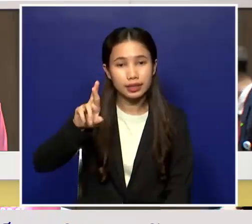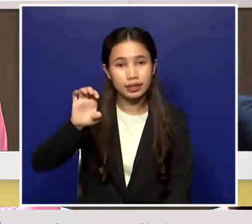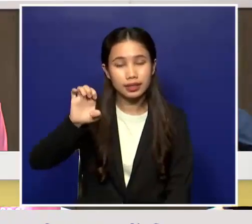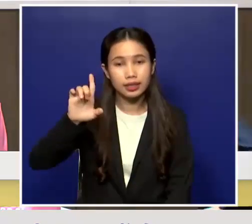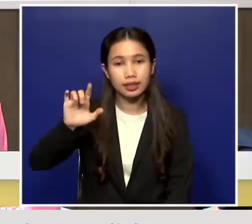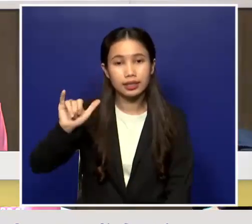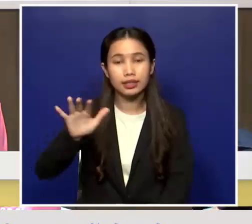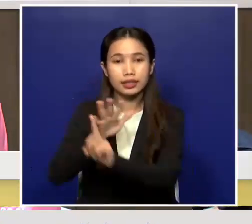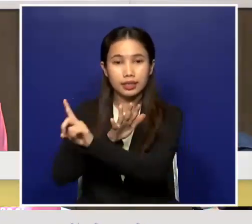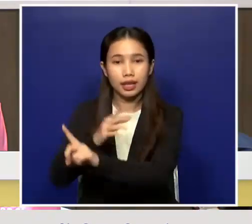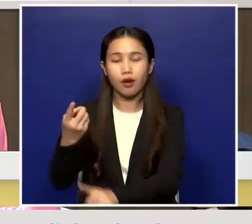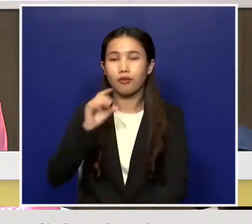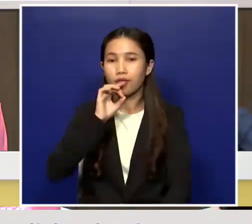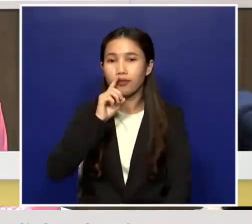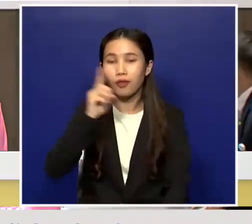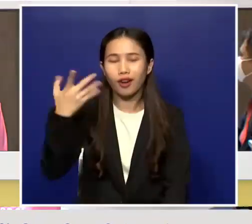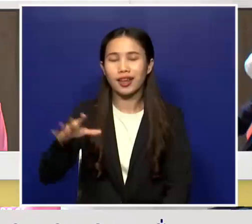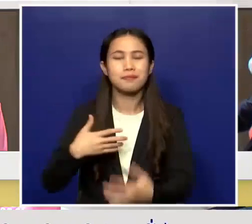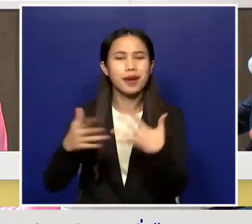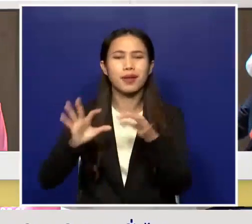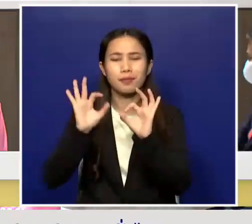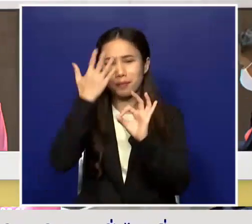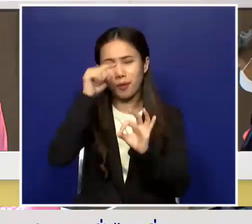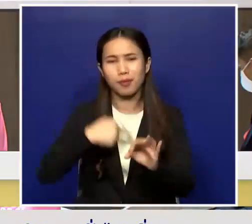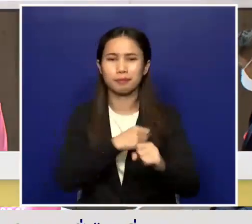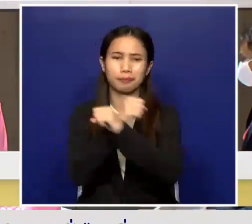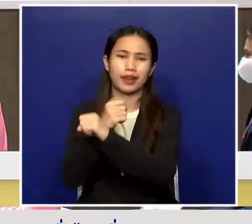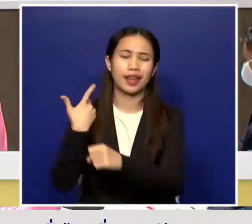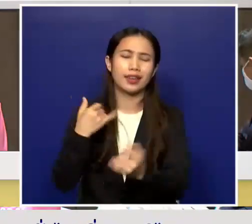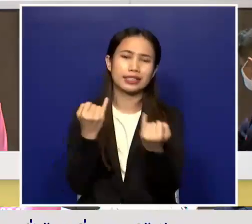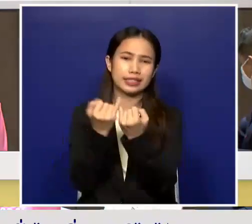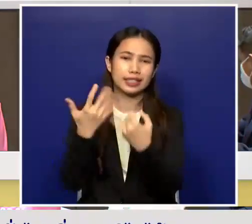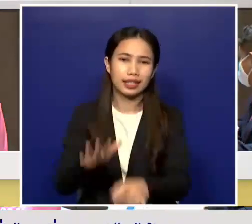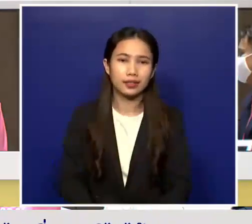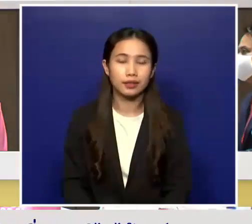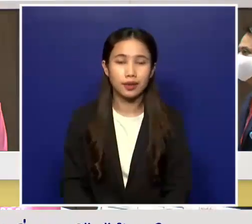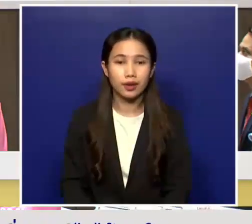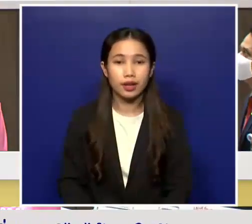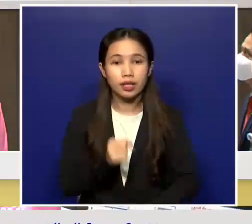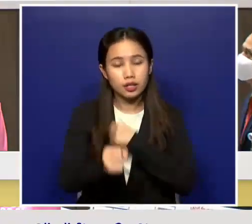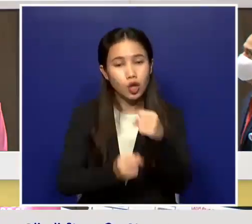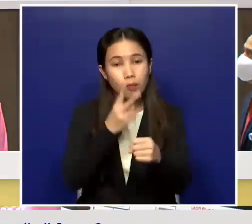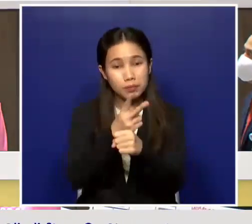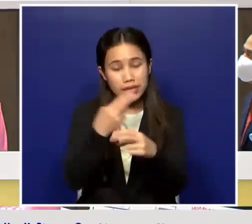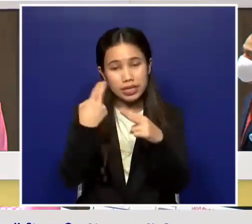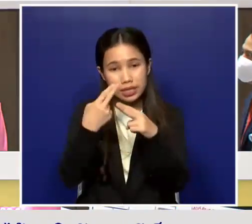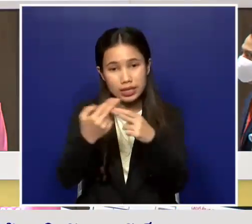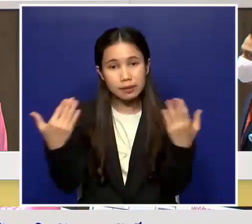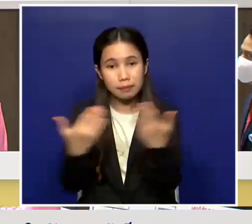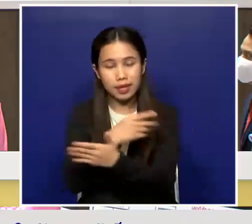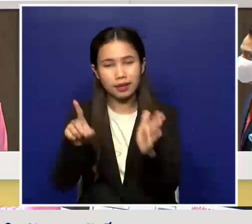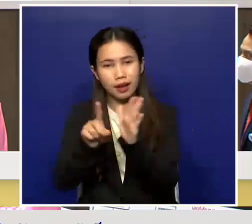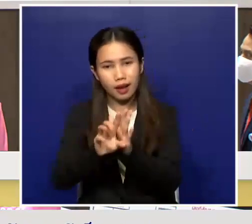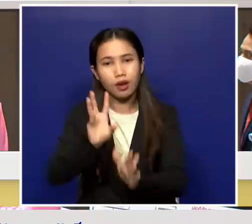รนะมีภูมิคุ้มกันแล้วนะแล้วก็เปลี่ยนชื่อนะ2ปีเปลี่ยนชื่อ6ครั้ง2ปีเปลี่ยนชื่อ6